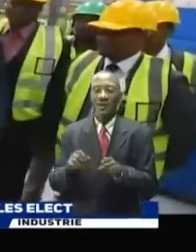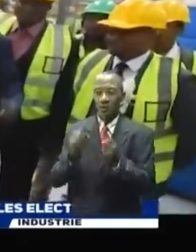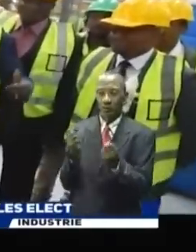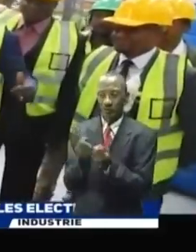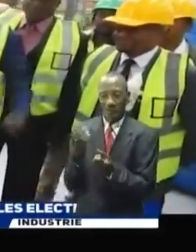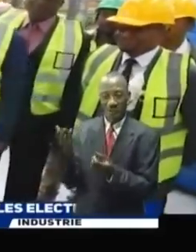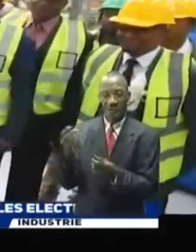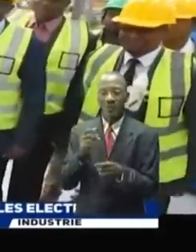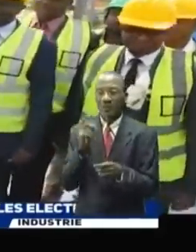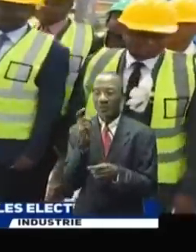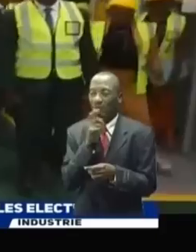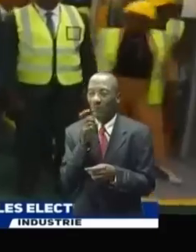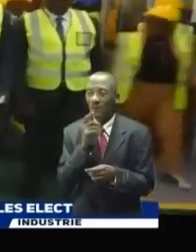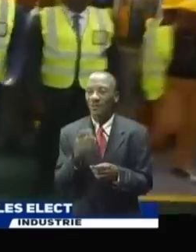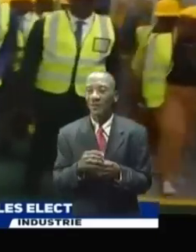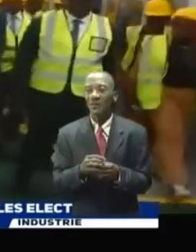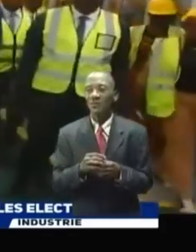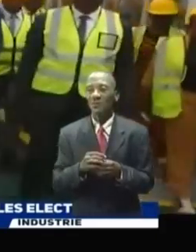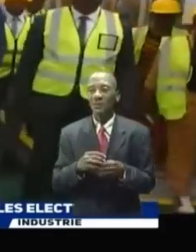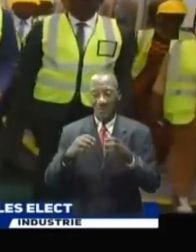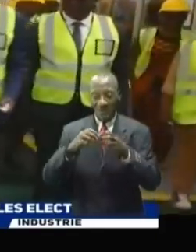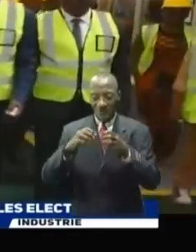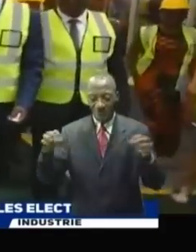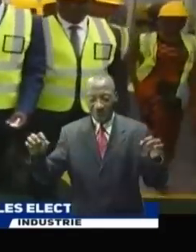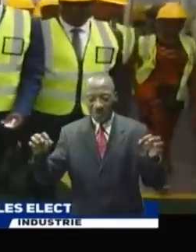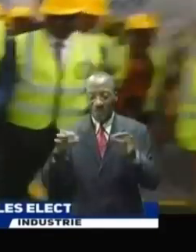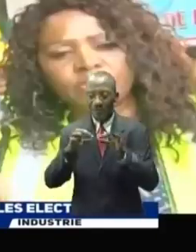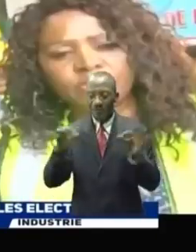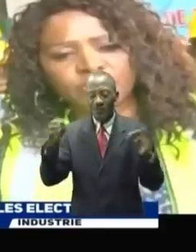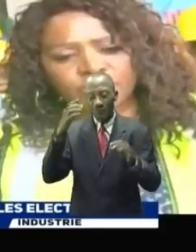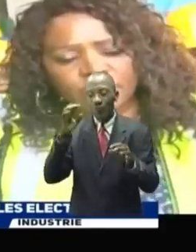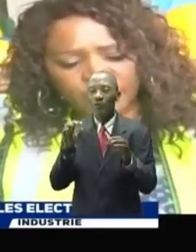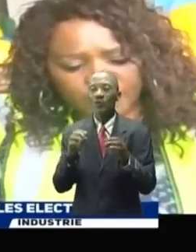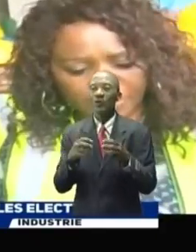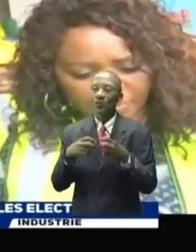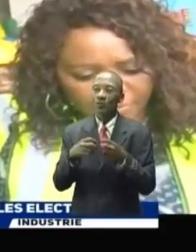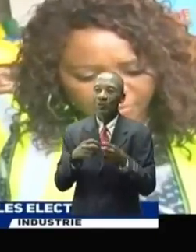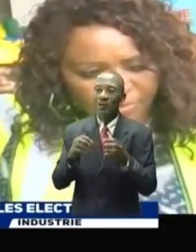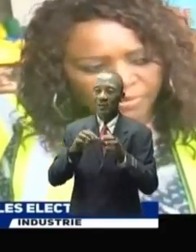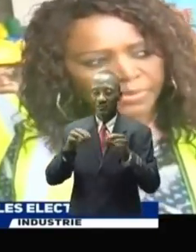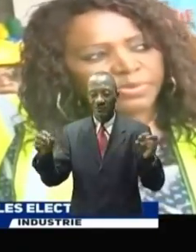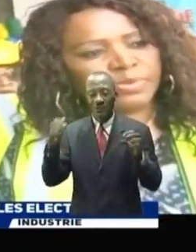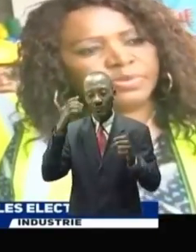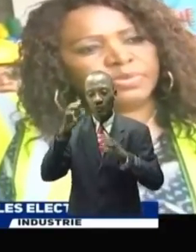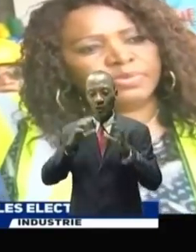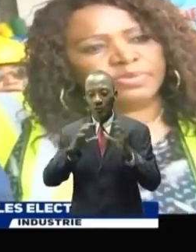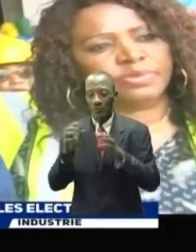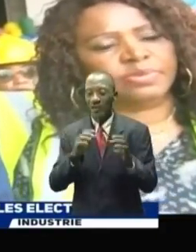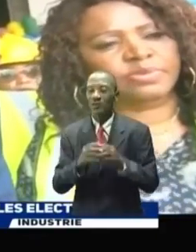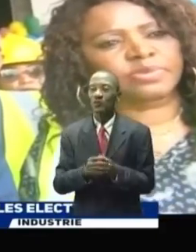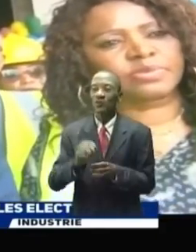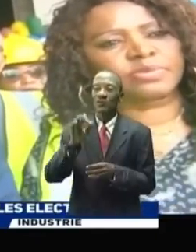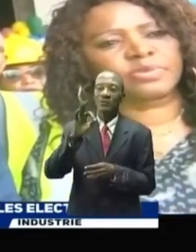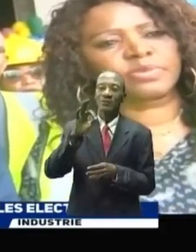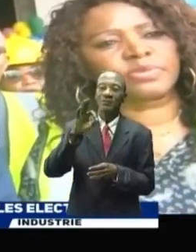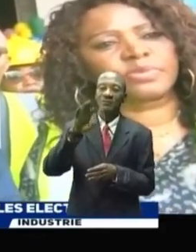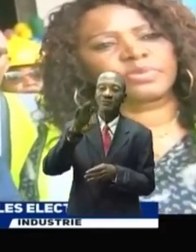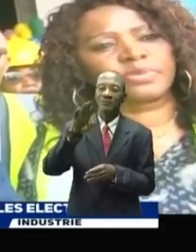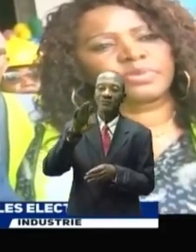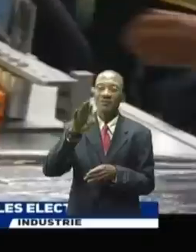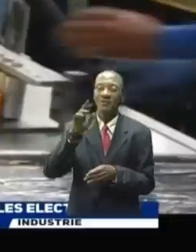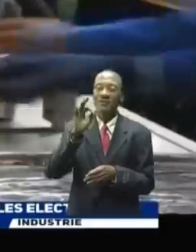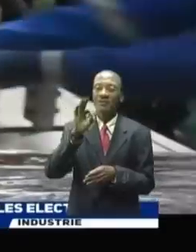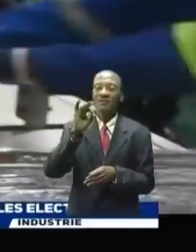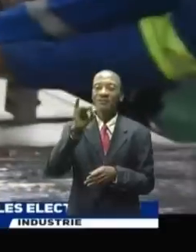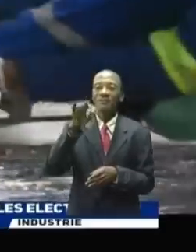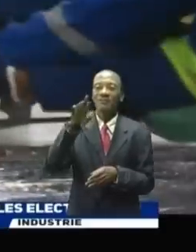Motemouna et de la directrice adjointe du cabinet du chef de l'État, Nicole Boacha. Les patrons de l'industrie s'est dit flatté de la concrétisation